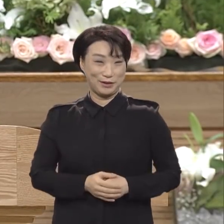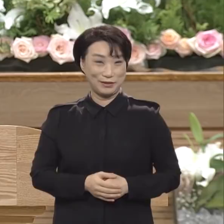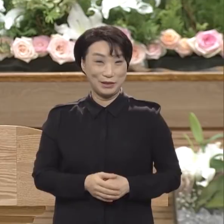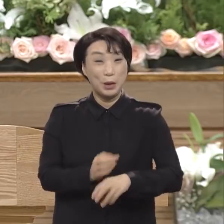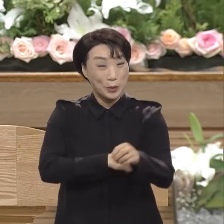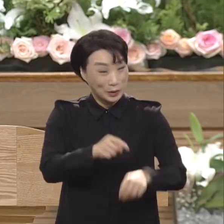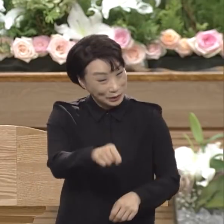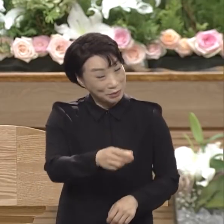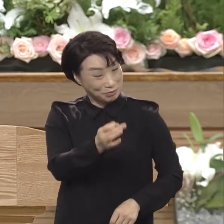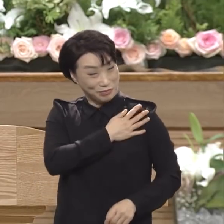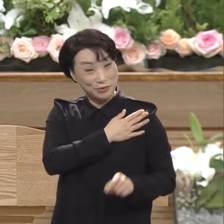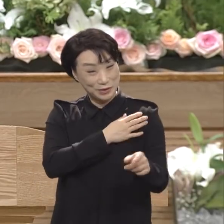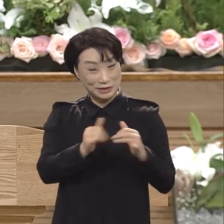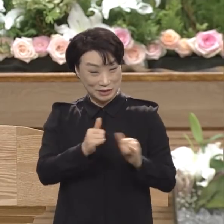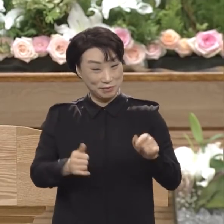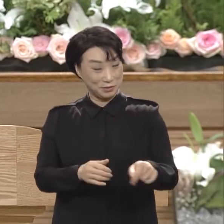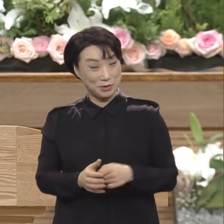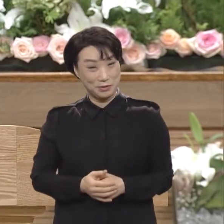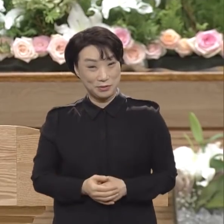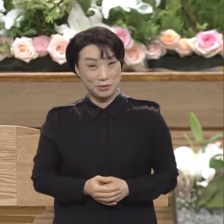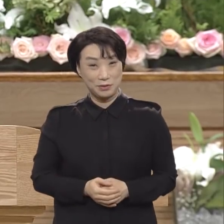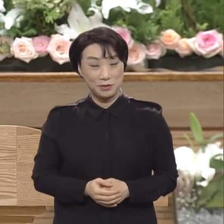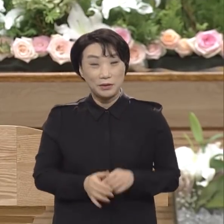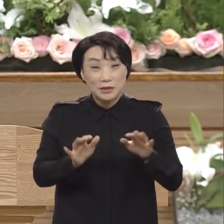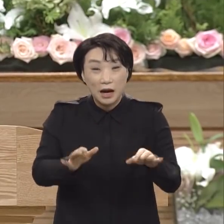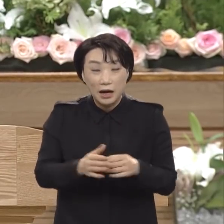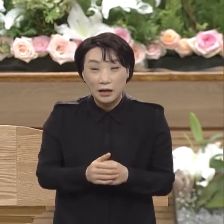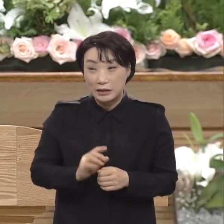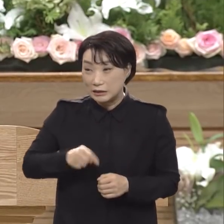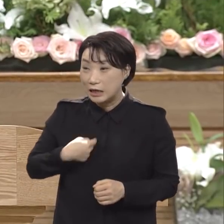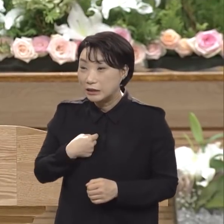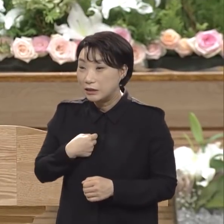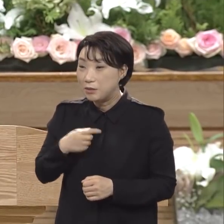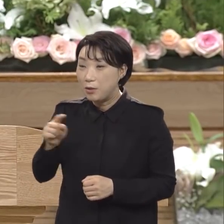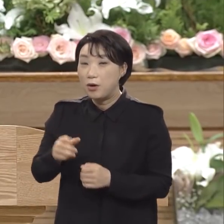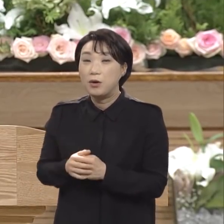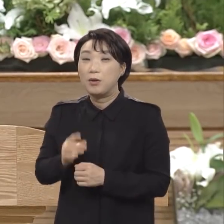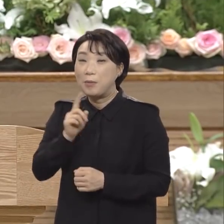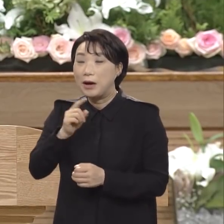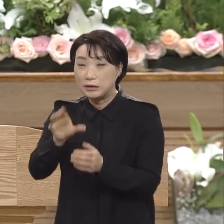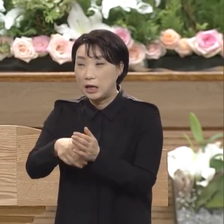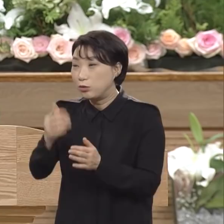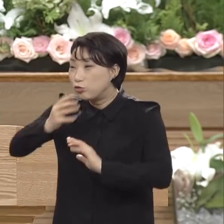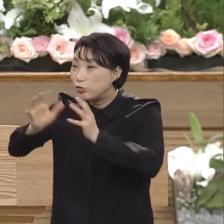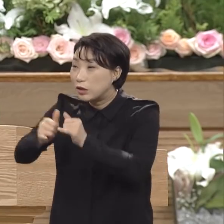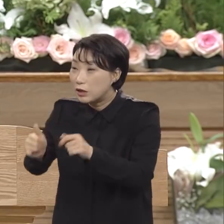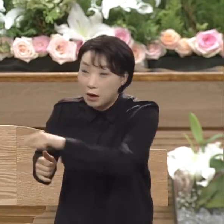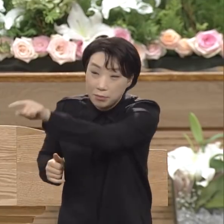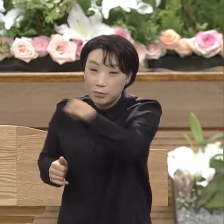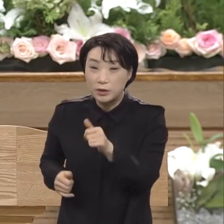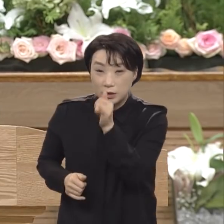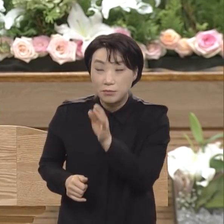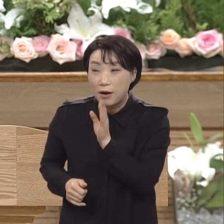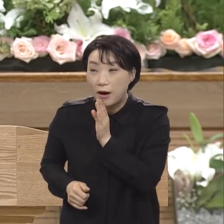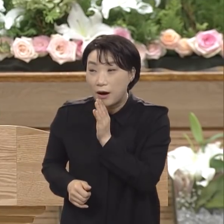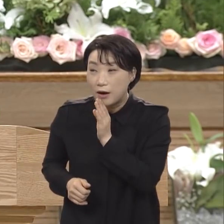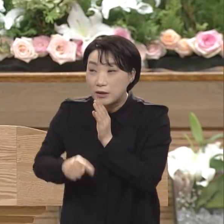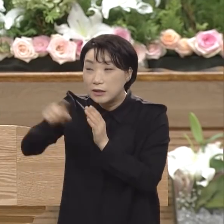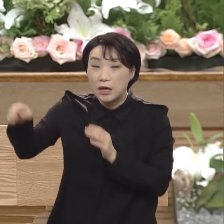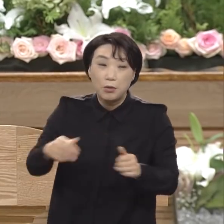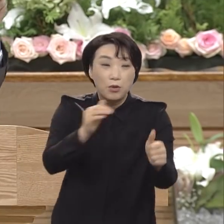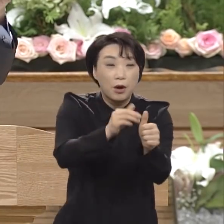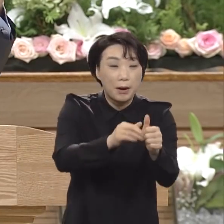실상은 네가 부유한 자야. 자칭 유대인이라는 자들의 해방도 안